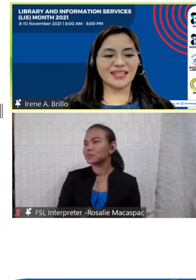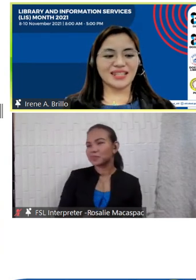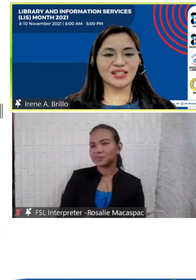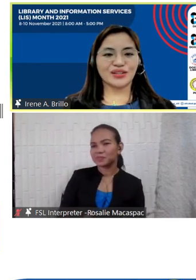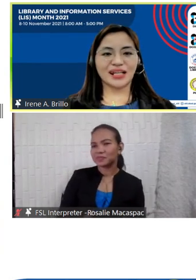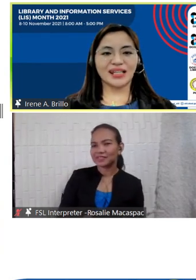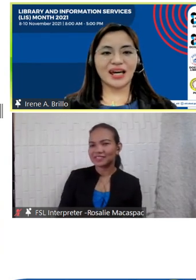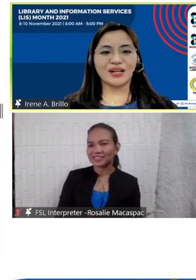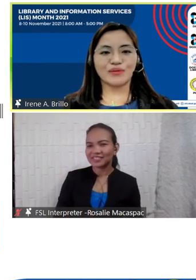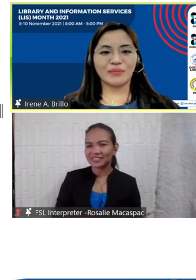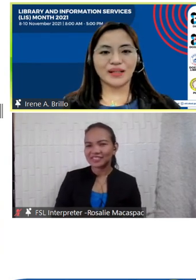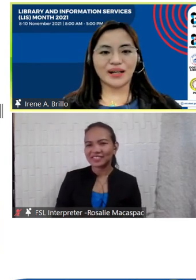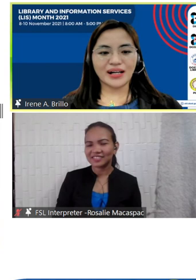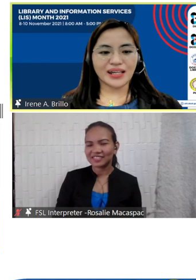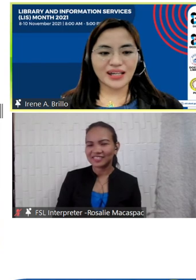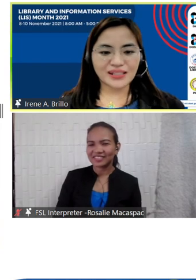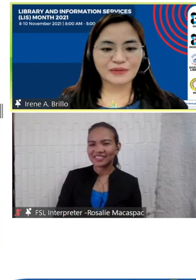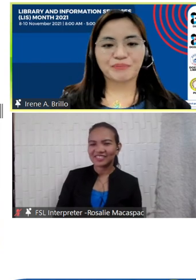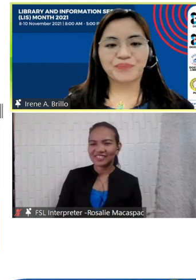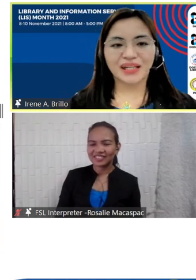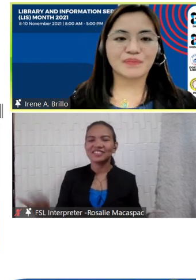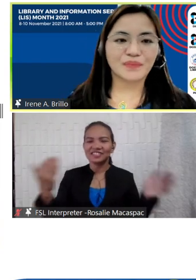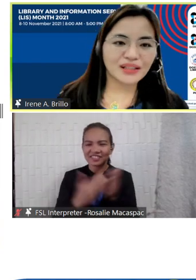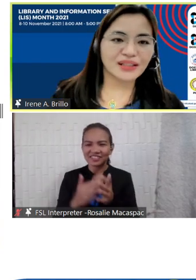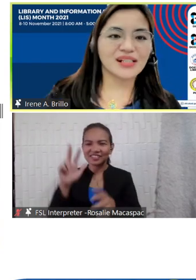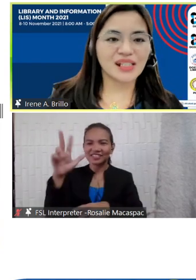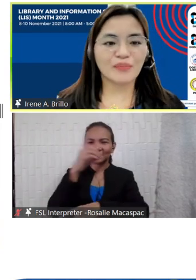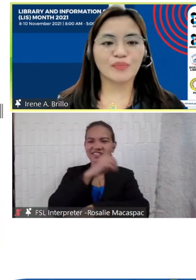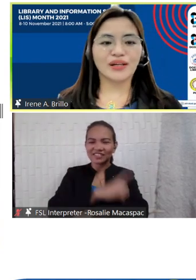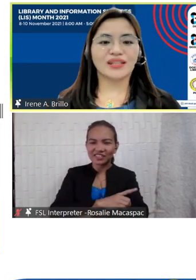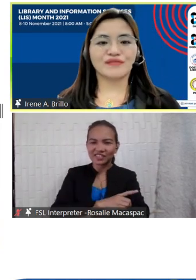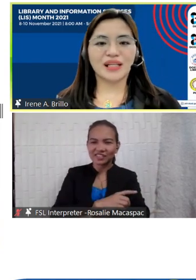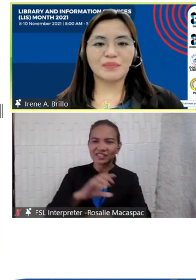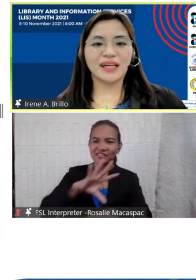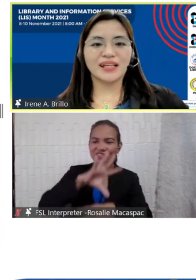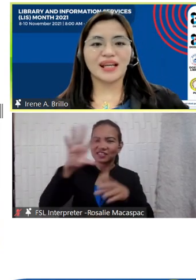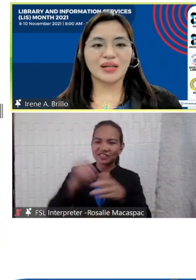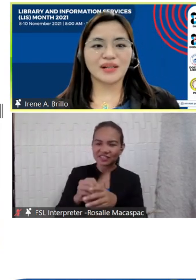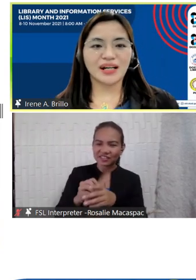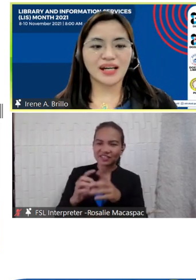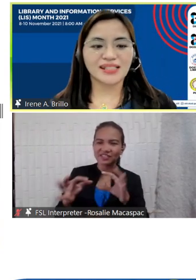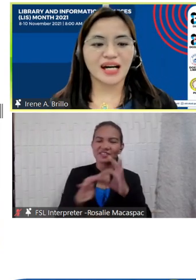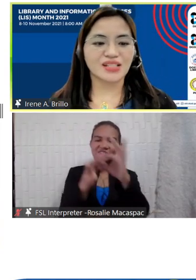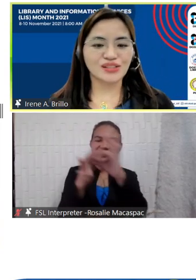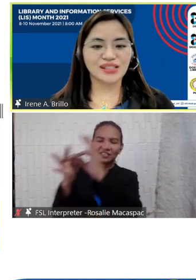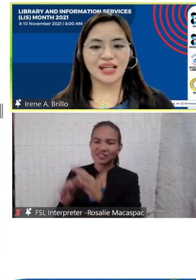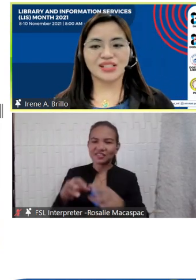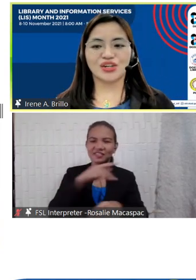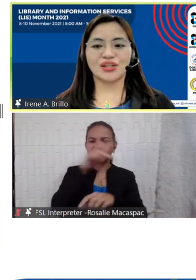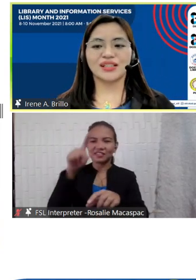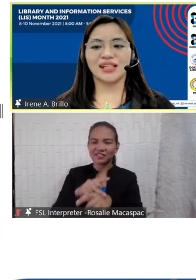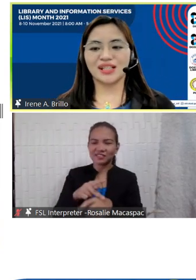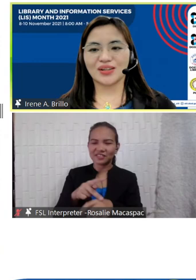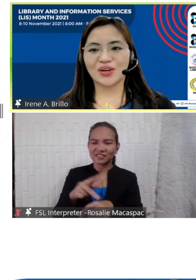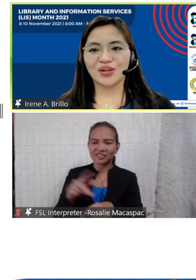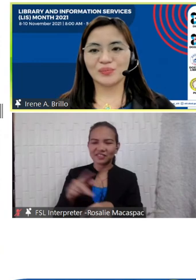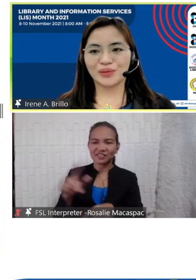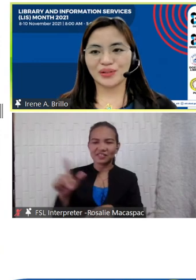Once again, this three-day webinar is in partnership with the Philippine Librarians